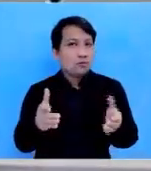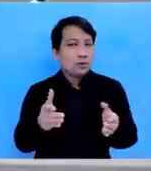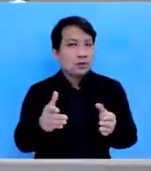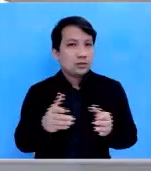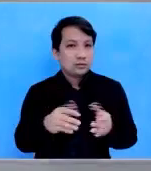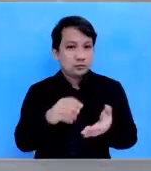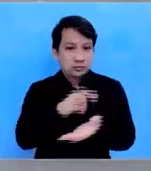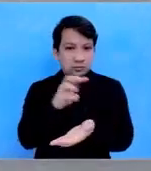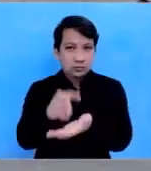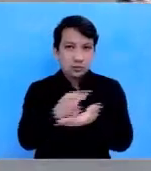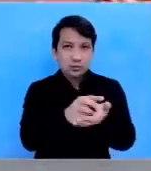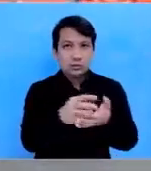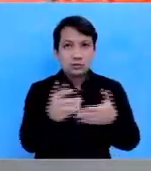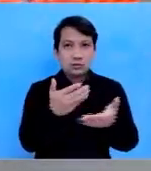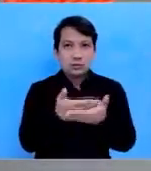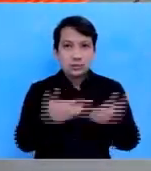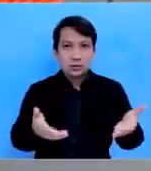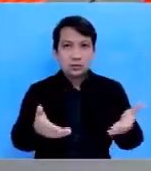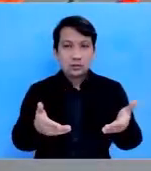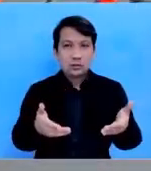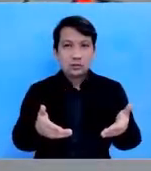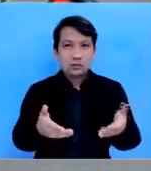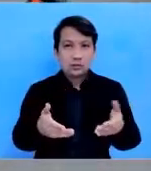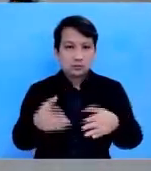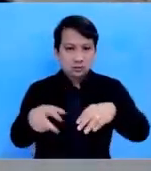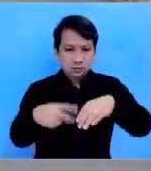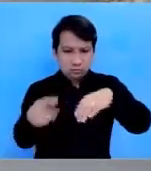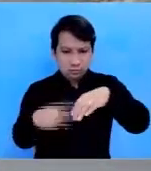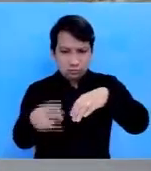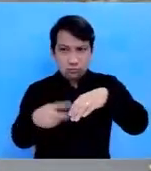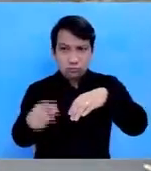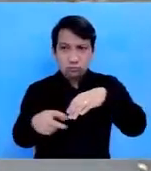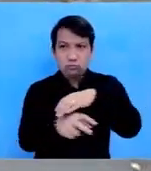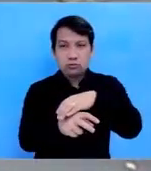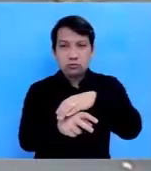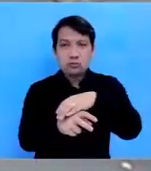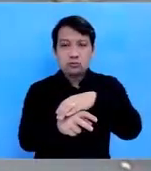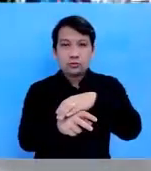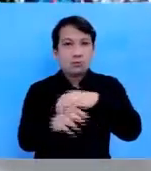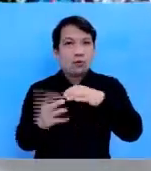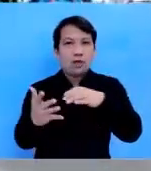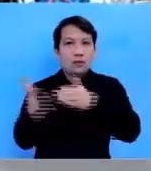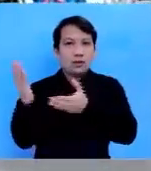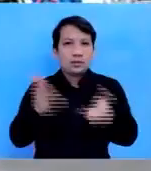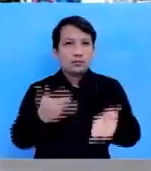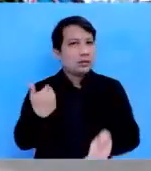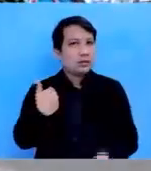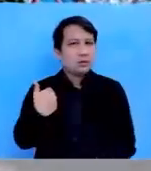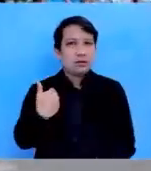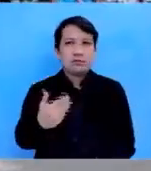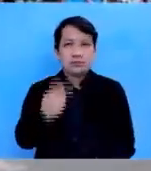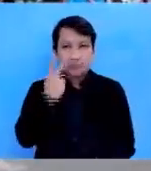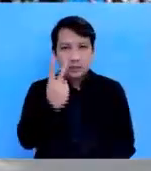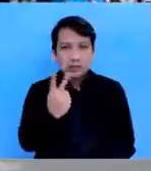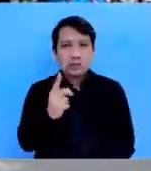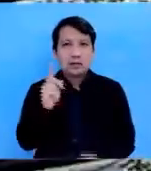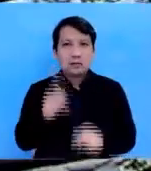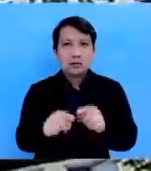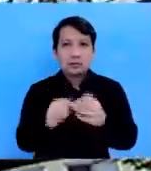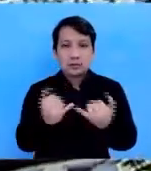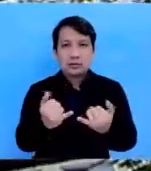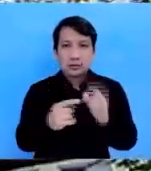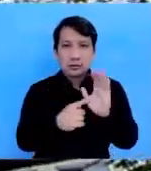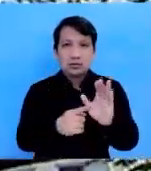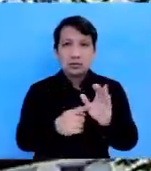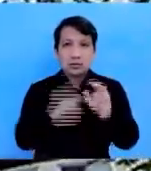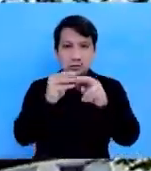anumang heavy equipment gaya ng dambuhalang boring machine na gagamitin sa paghuhukay. Pero sinimula na ng mga tauhan ng Meralco